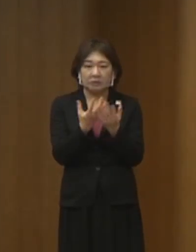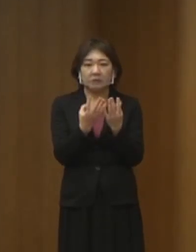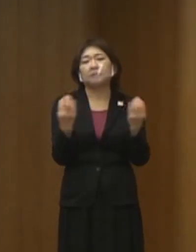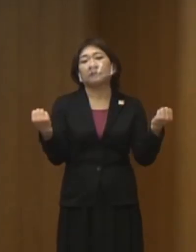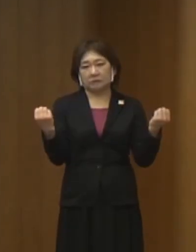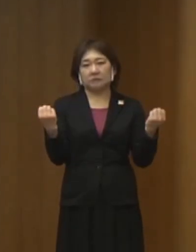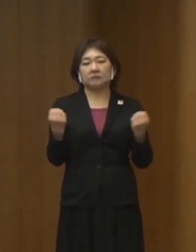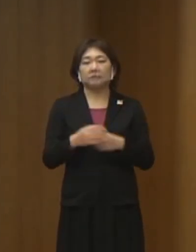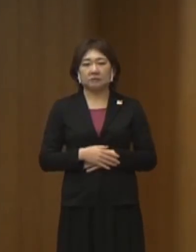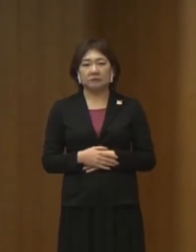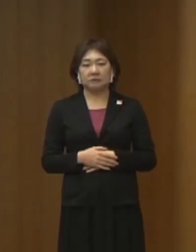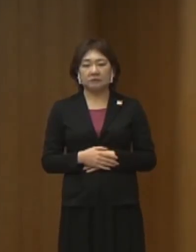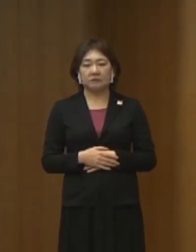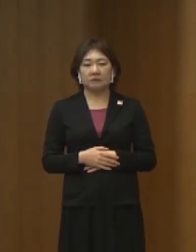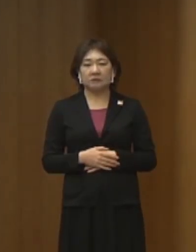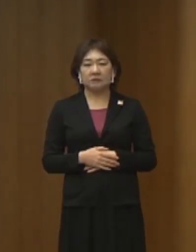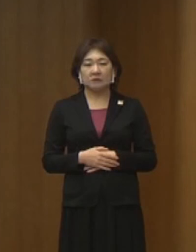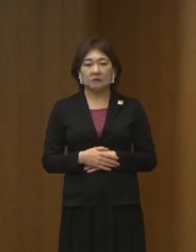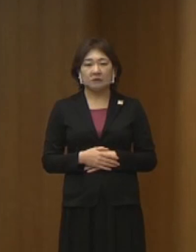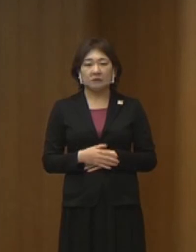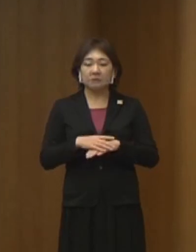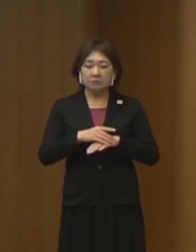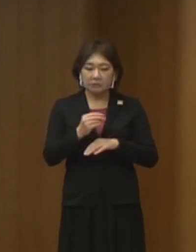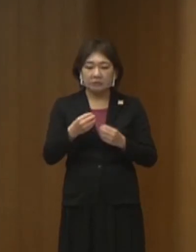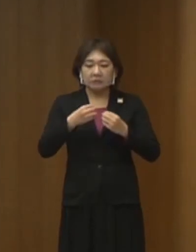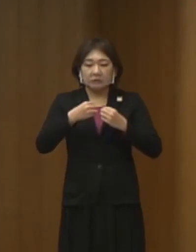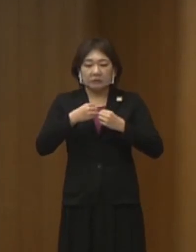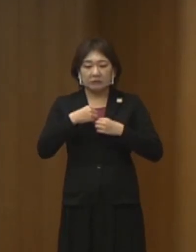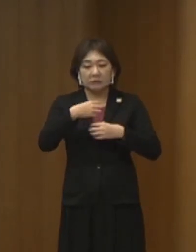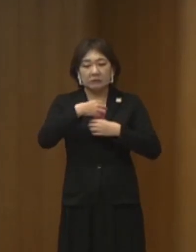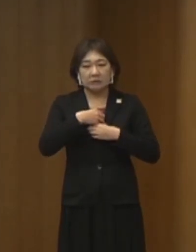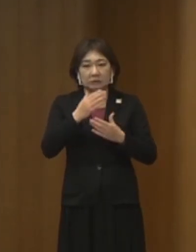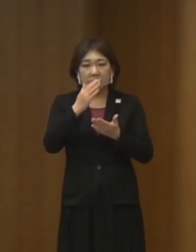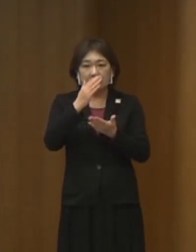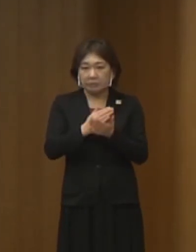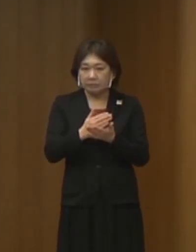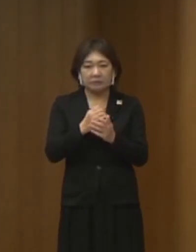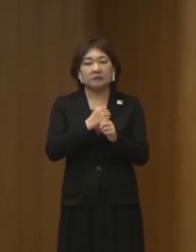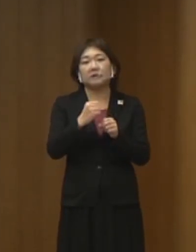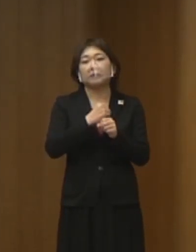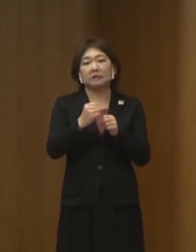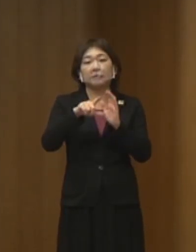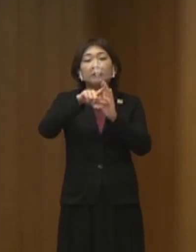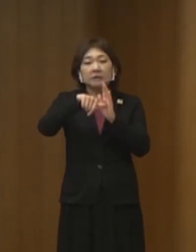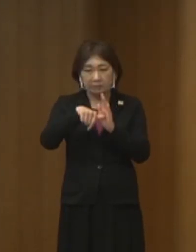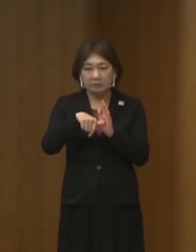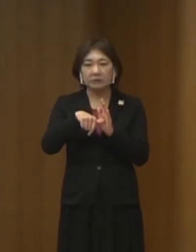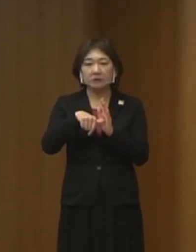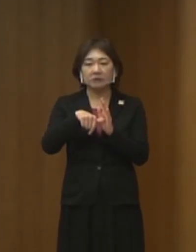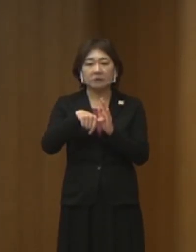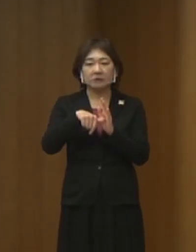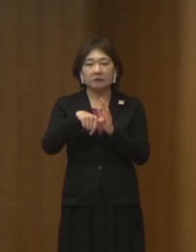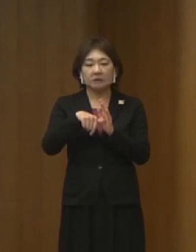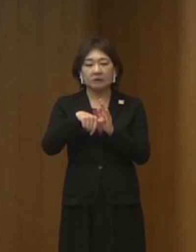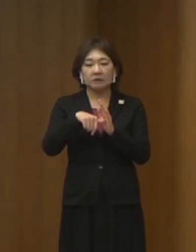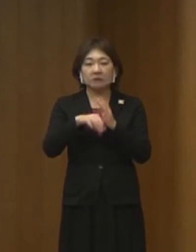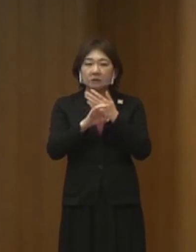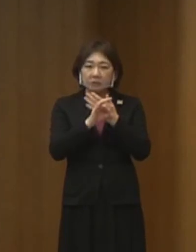であります。まずですね、感染リスクを回避できない場合、今申し上げた、例えばクリスマ